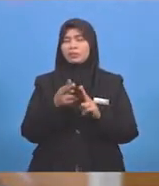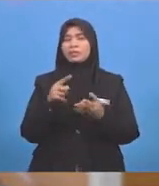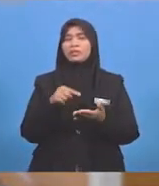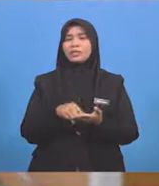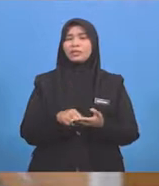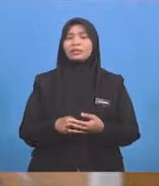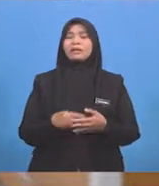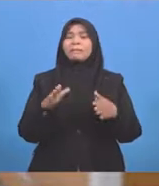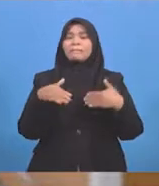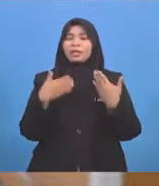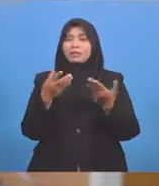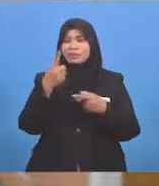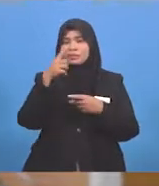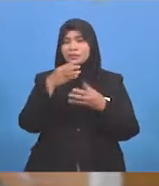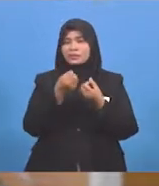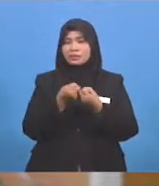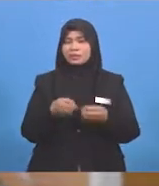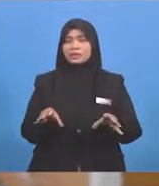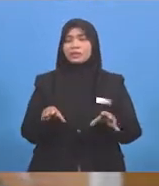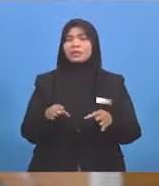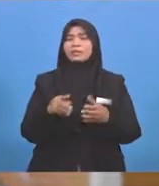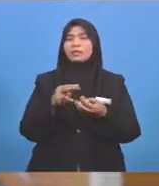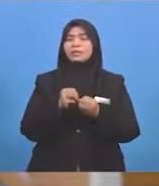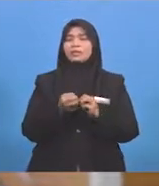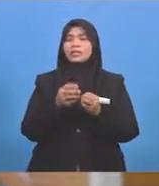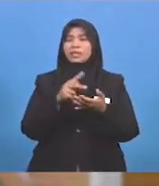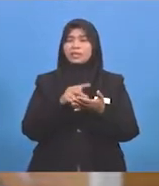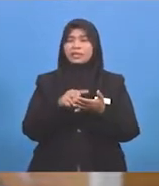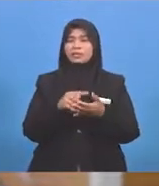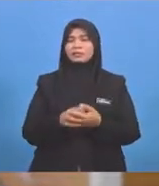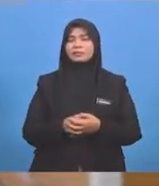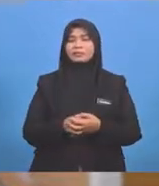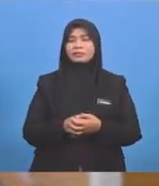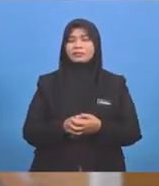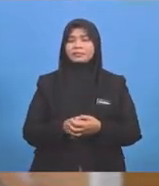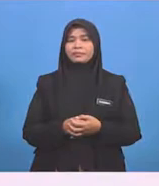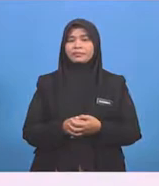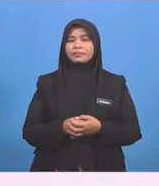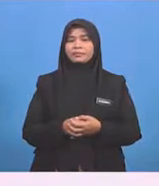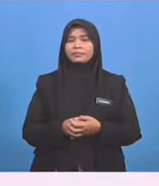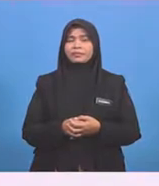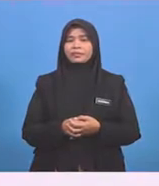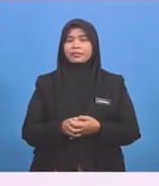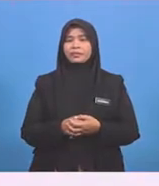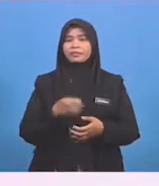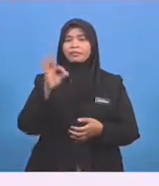Bagaimana pula untuk menyelesaikan masalah pengiraan melibatkan muatan haba pendam tentu?